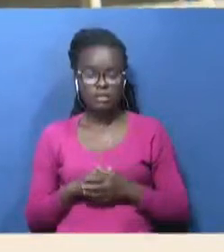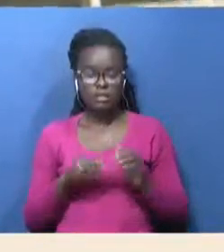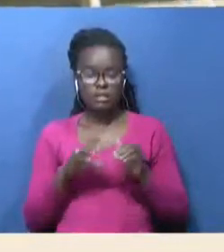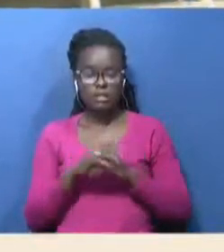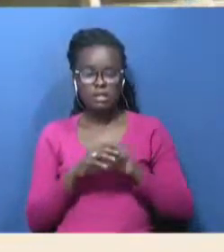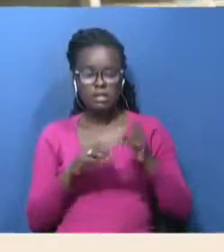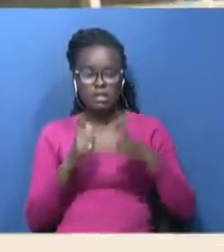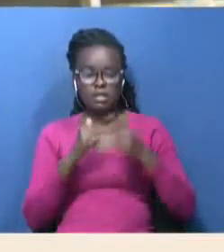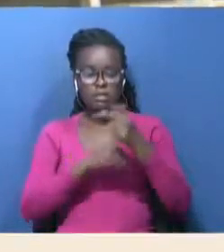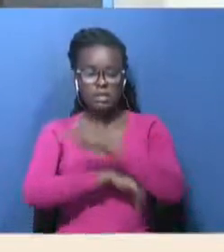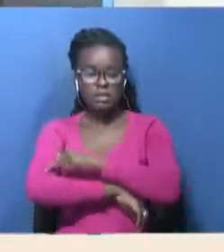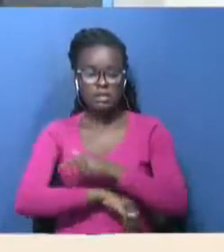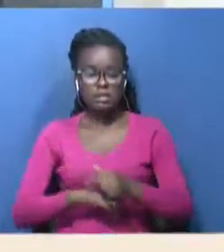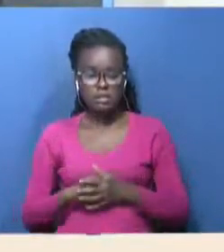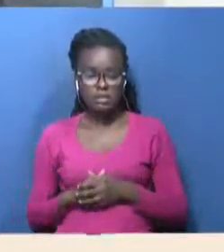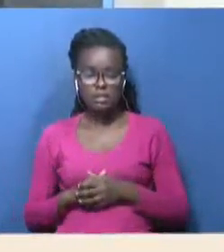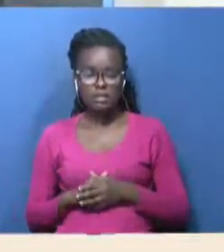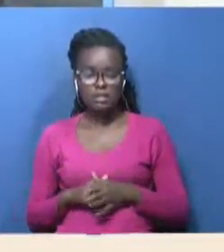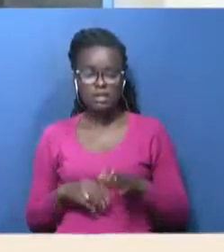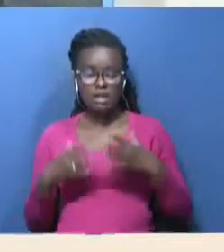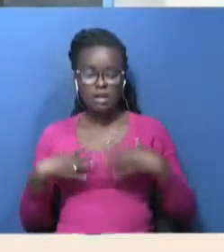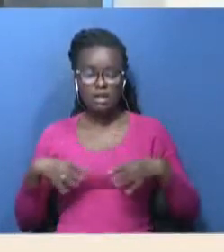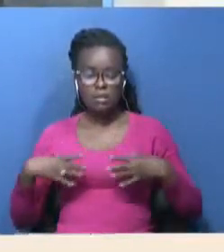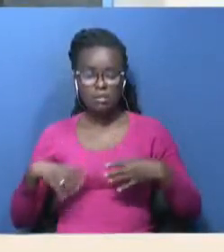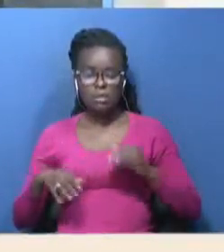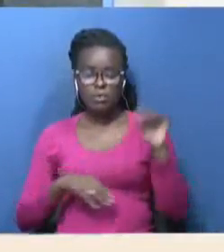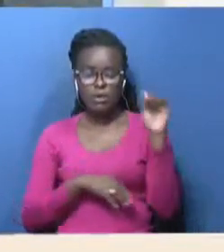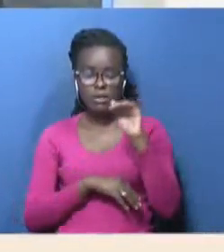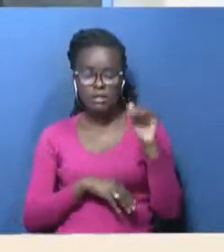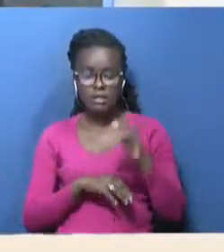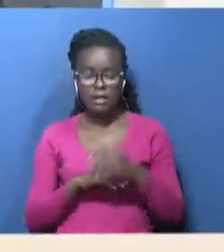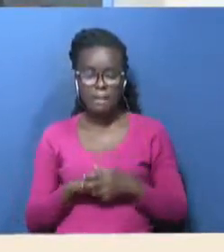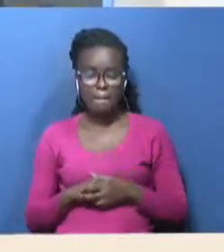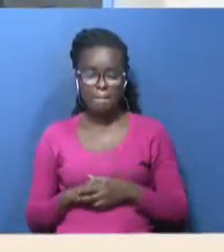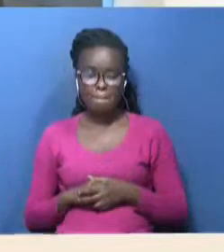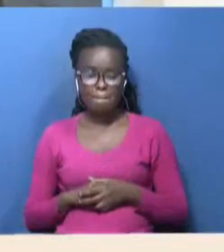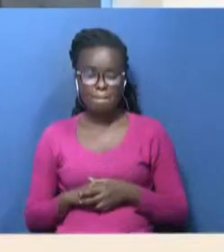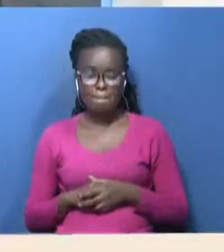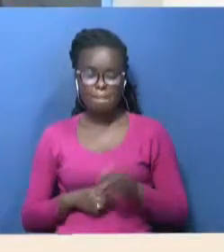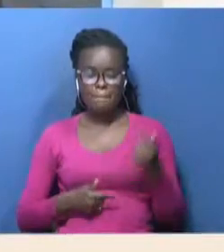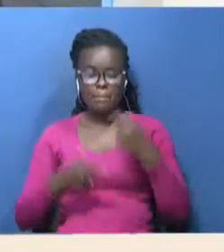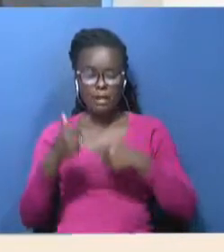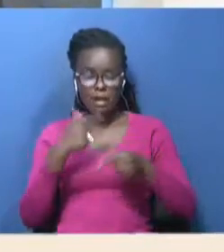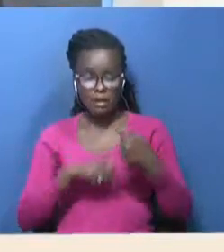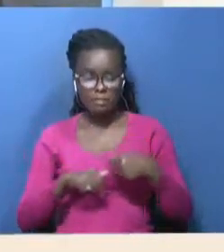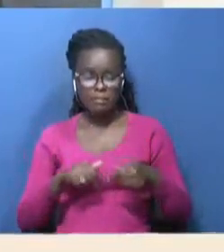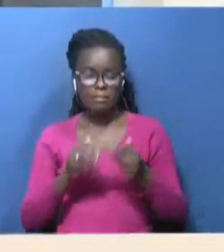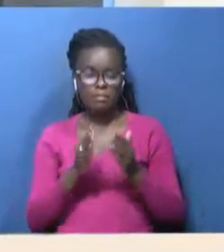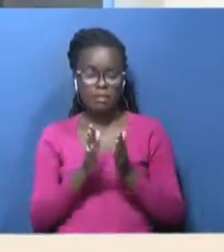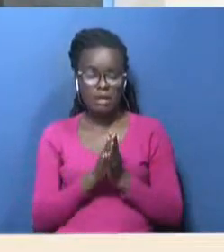thiku 7. Kwa wananchi ni kuwaomba wakuje